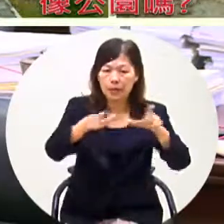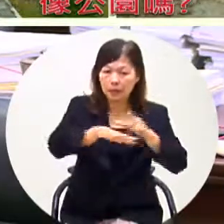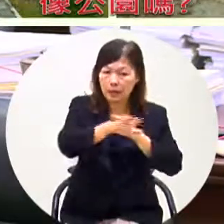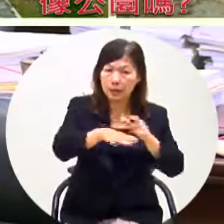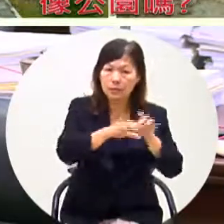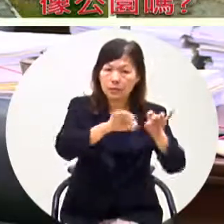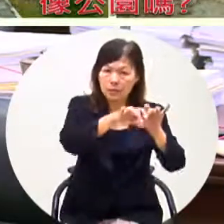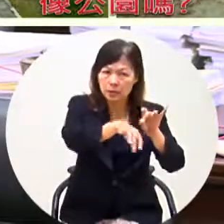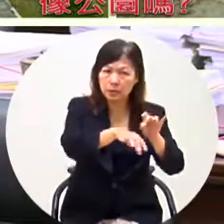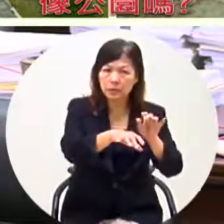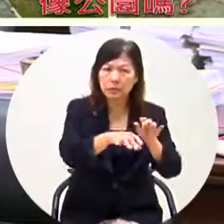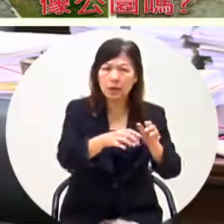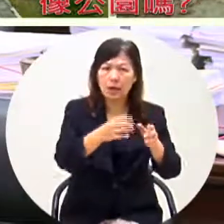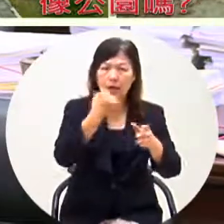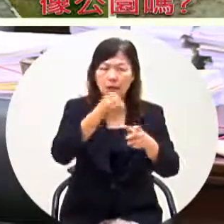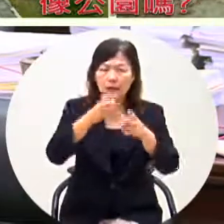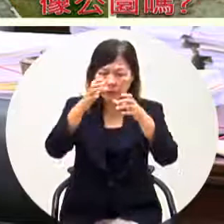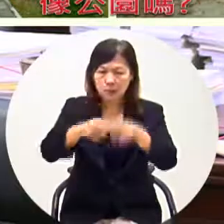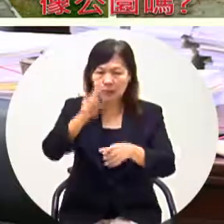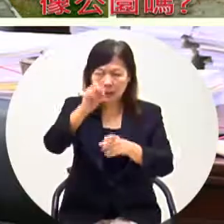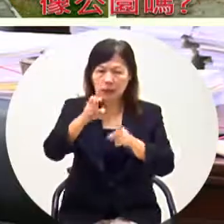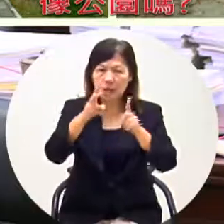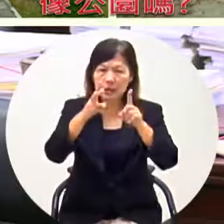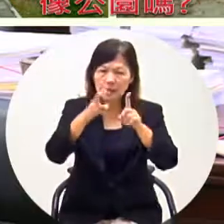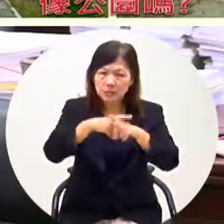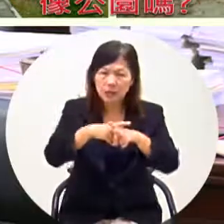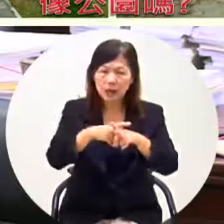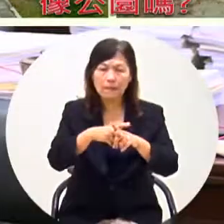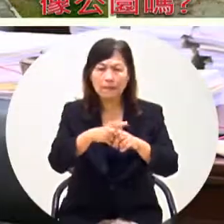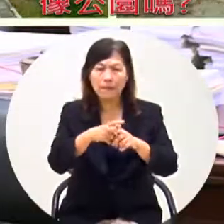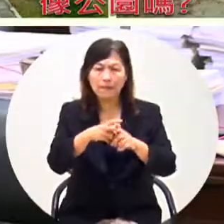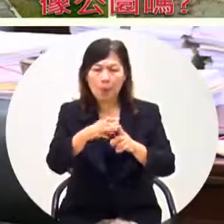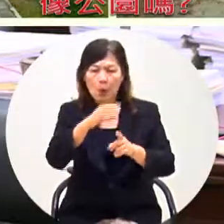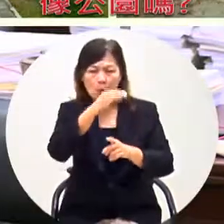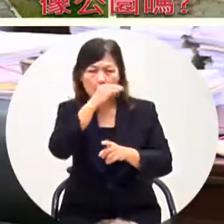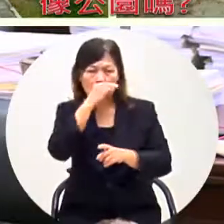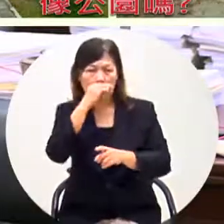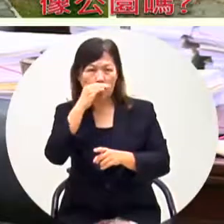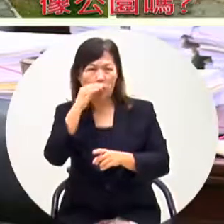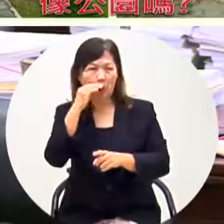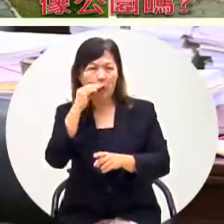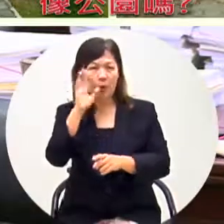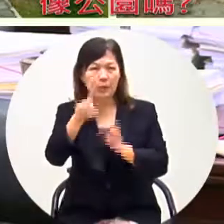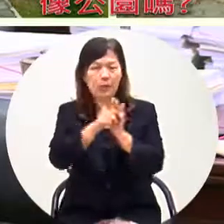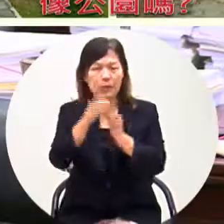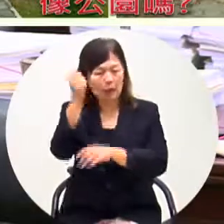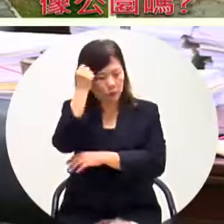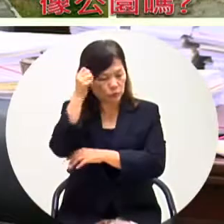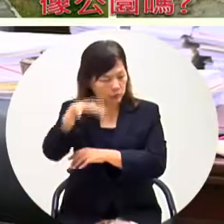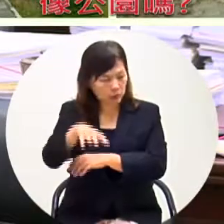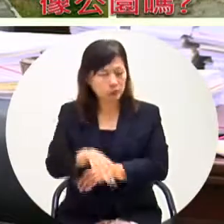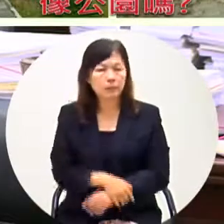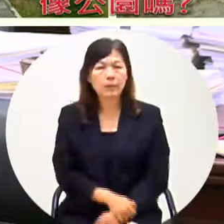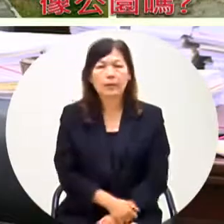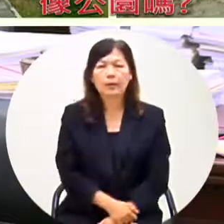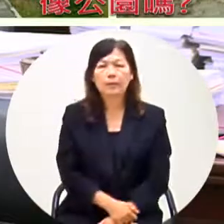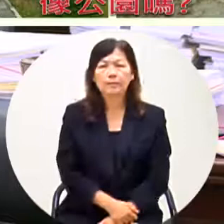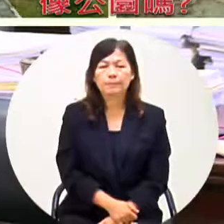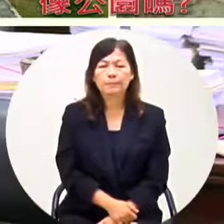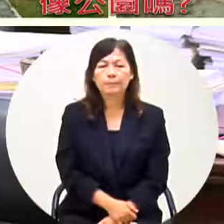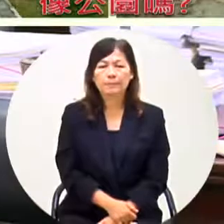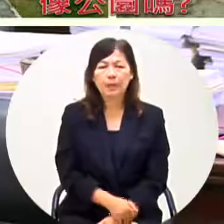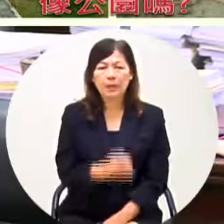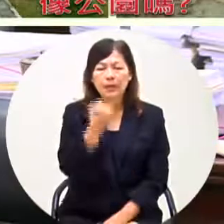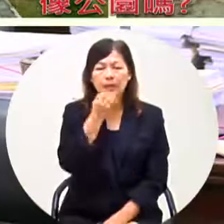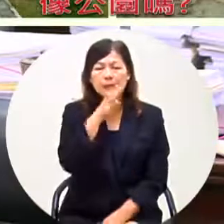美、一个非常优雅的一个居住的一个环境，但是啊，现在政府又有意见